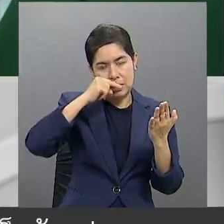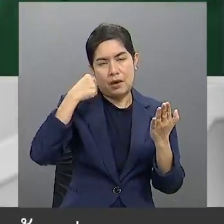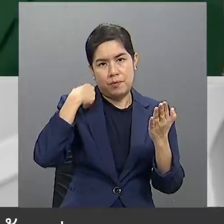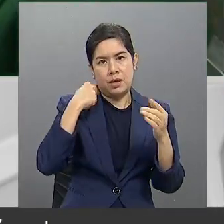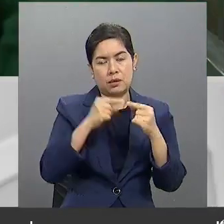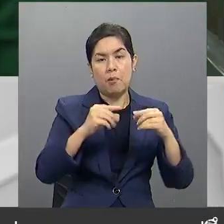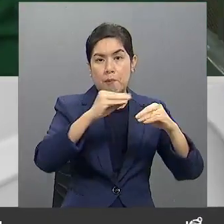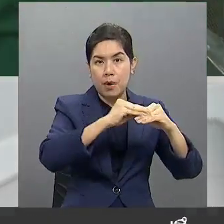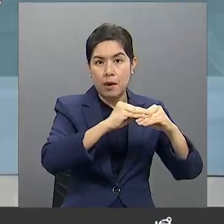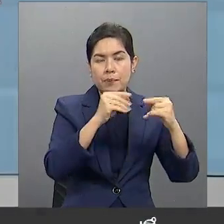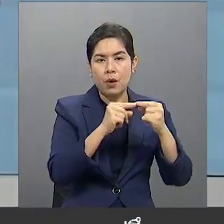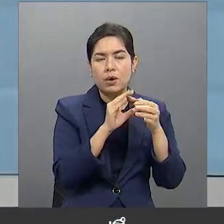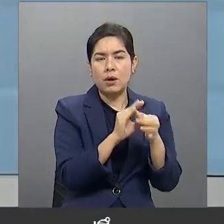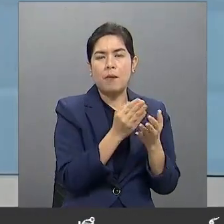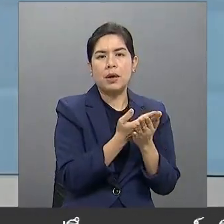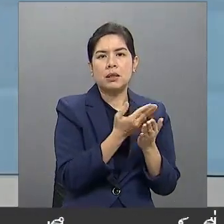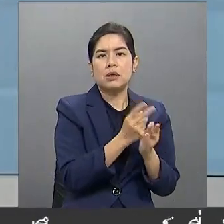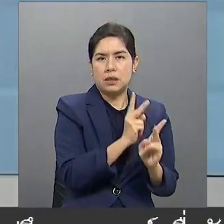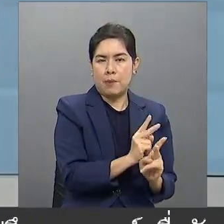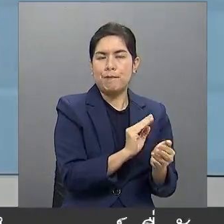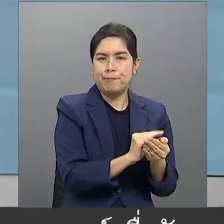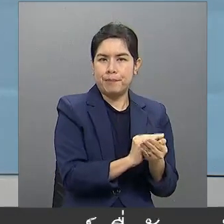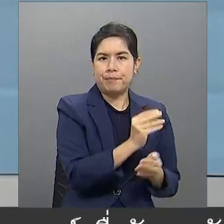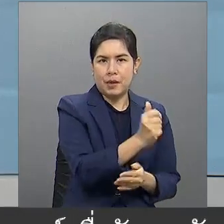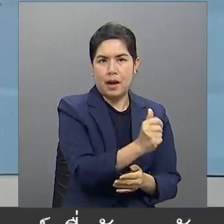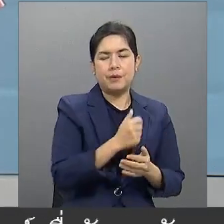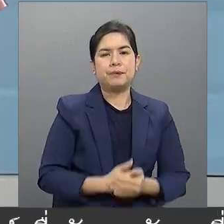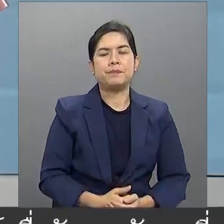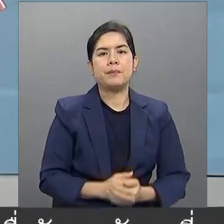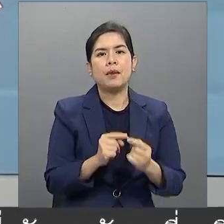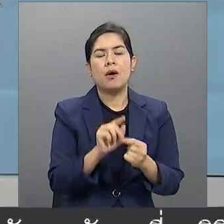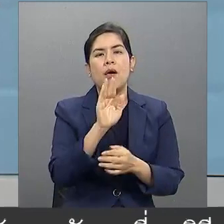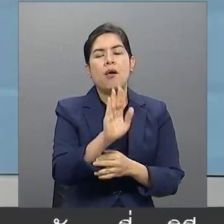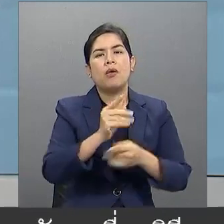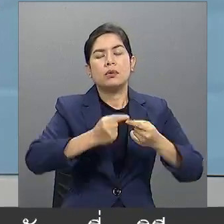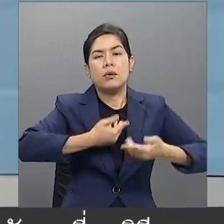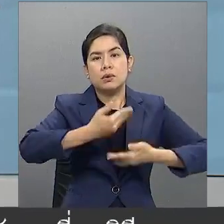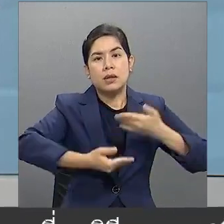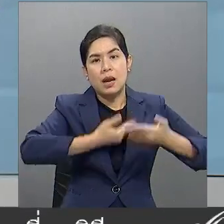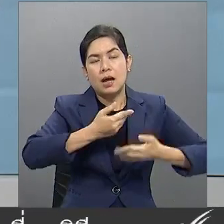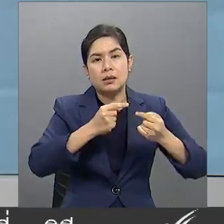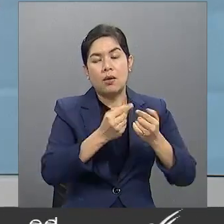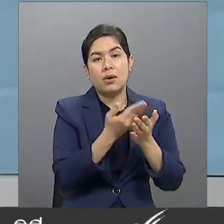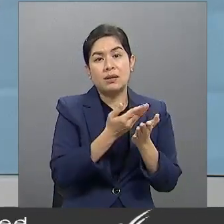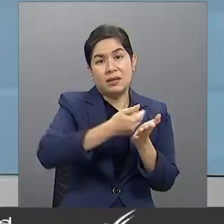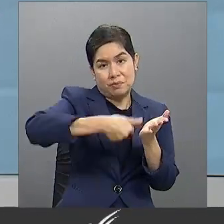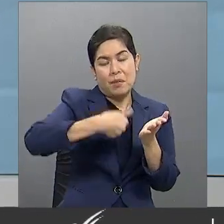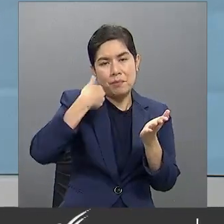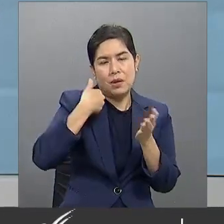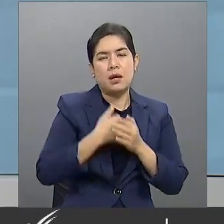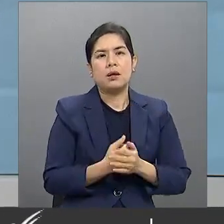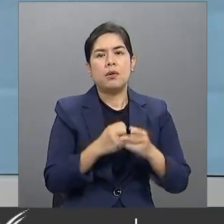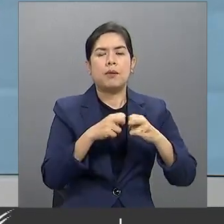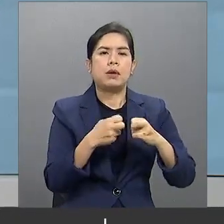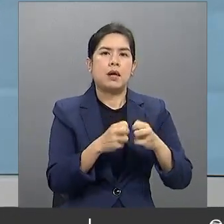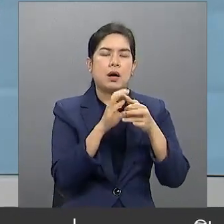เอาเงินมาอ่อนได้ด้วยนะคะสำหรับภาพรวมของตลาดตราสารหนี้ในขณะนี้ถือว่าได้รับผลกระทบจาก cov 19